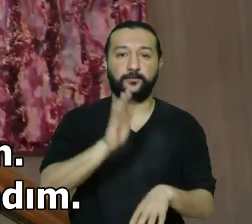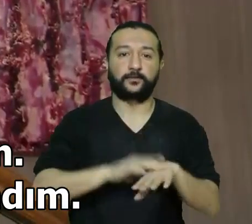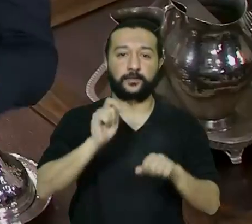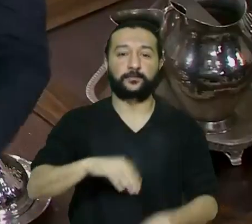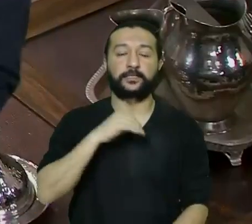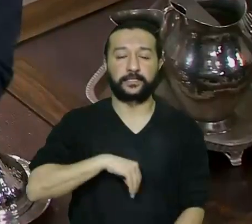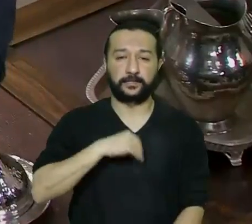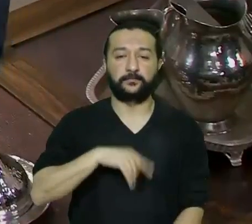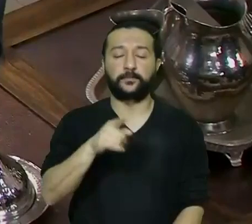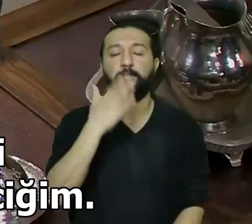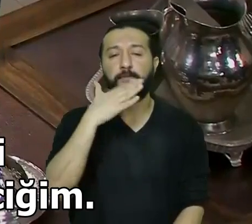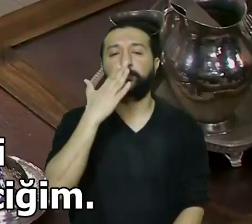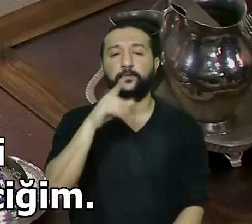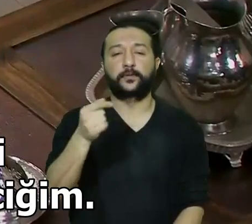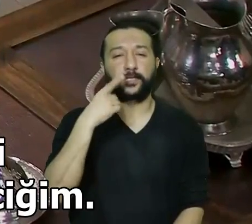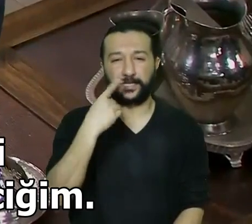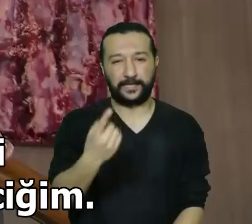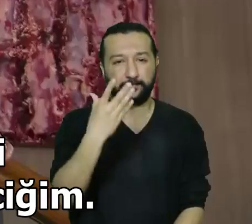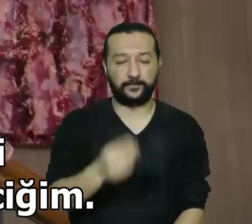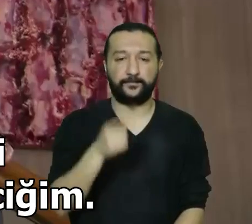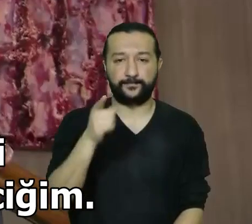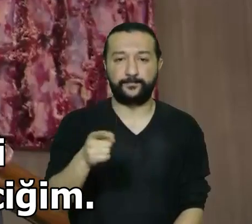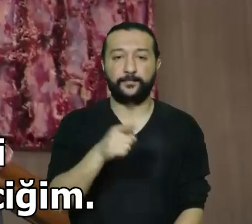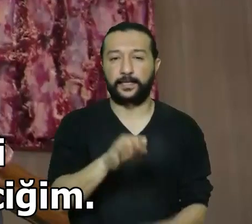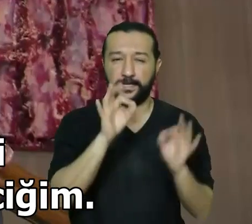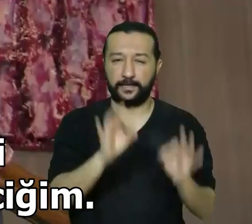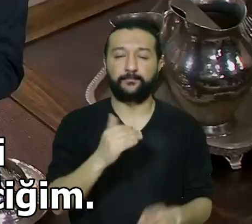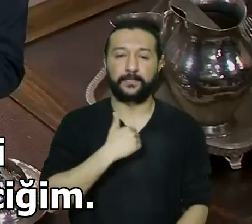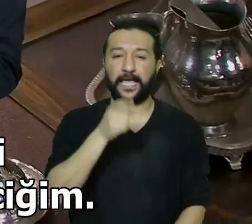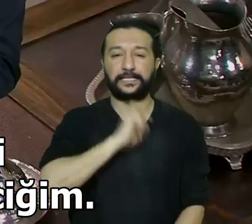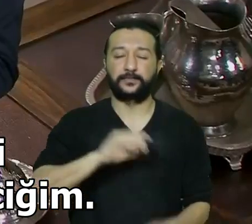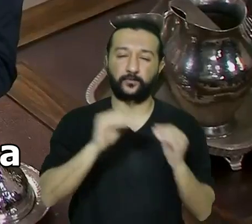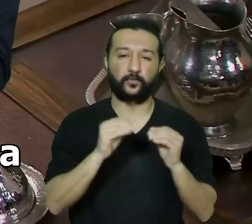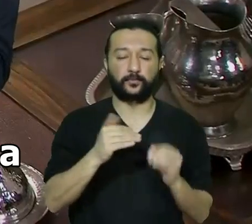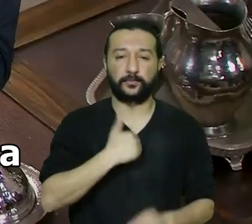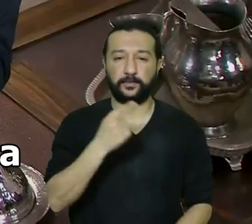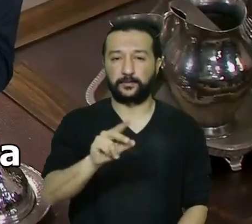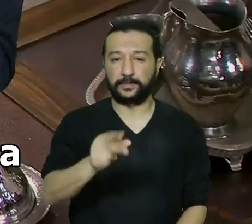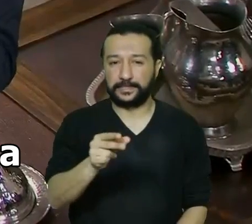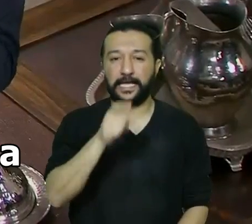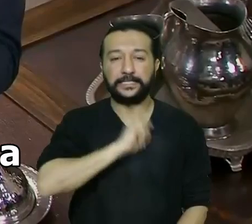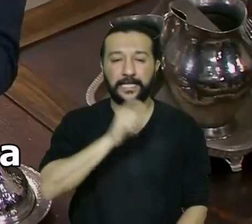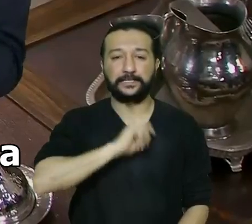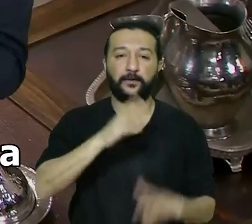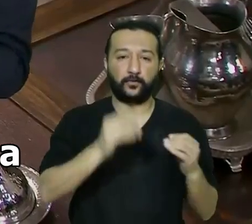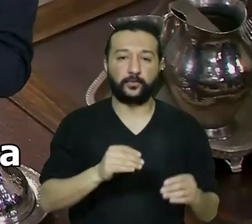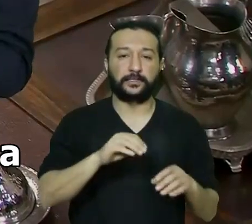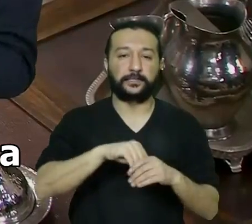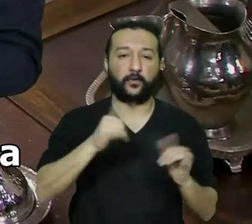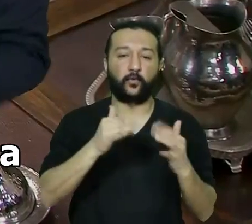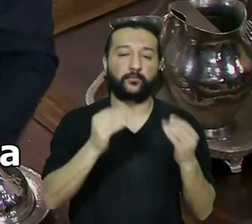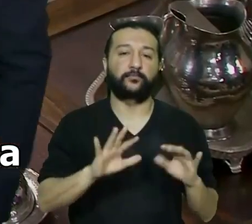ediyorlar sandım. Yok yok, demin de söylediğim gibi tamamen benim suçum anneciğim. Ben bu karaoke'nin